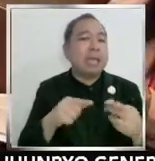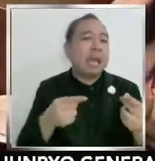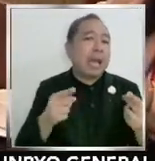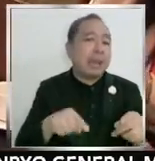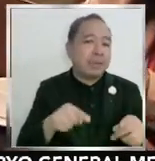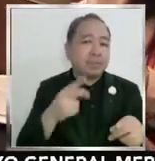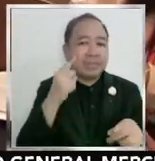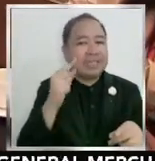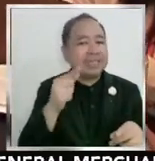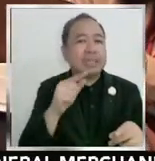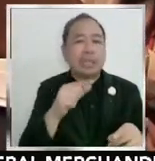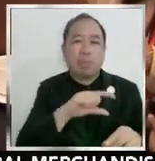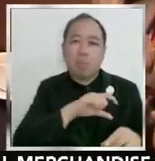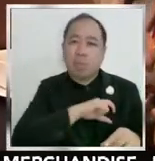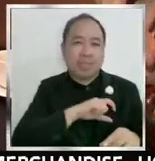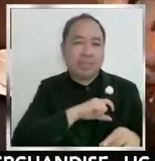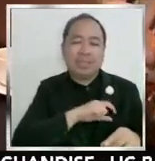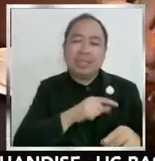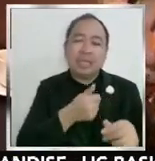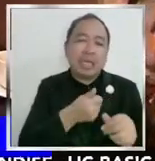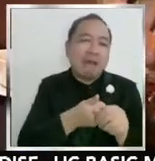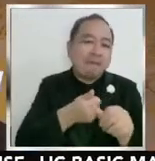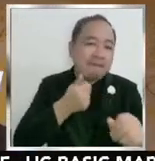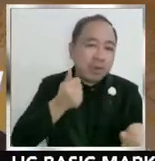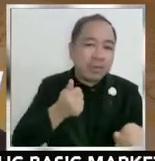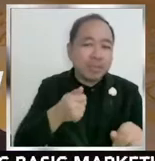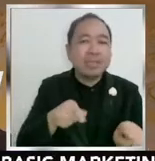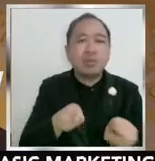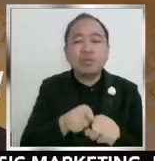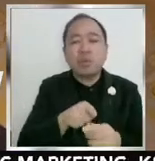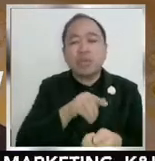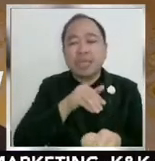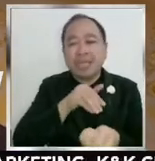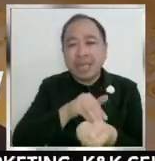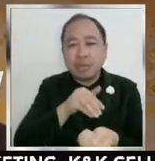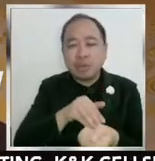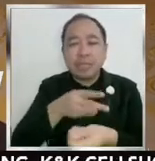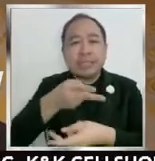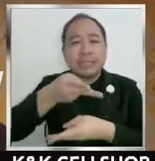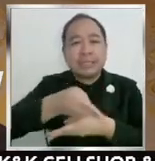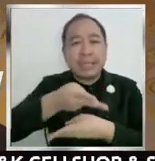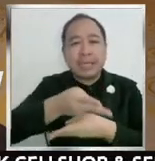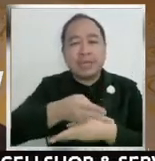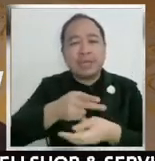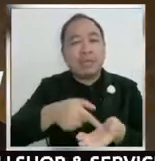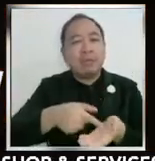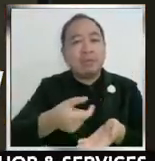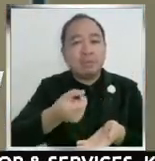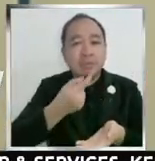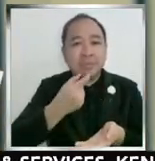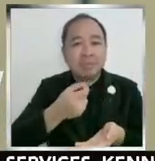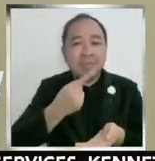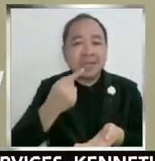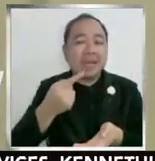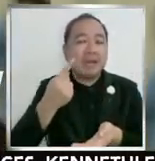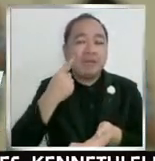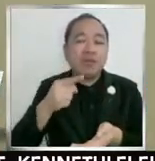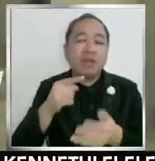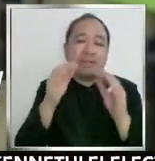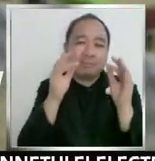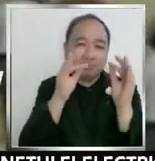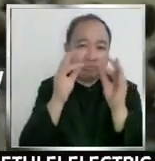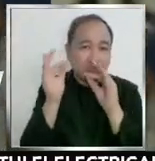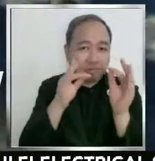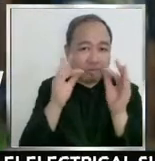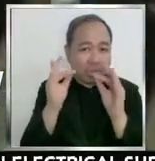otoridad, maging ng mga adiksyonist o mga doktor na nangangalaga at gumagamot sa lulong sa ilegal na droga. Kaya pinakamainam daw gawin